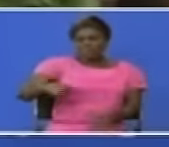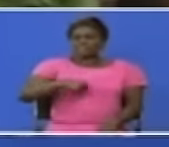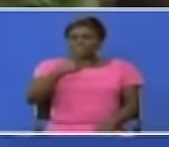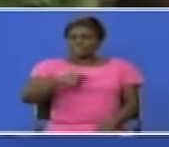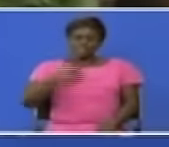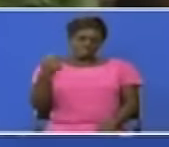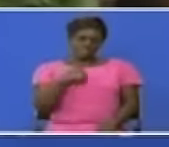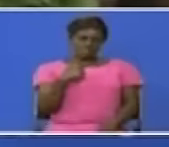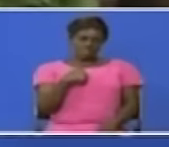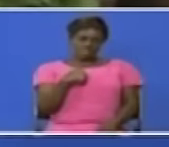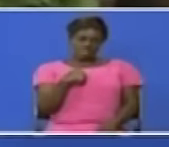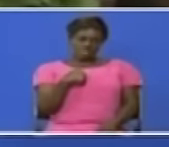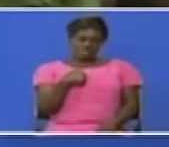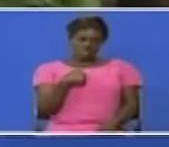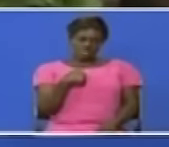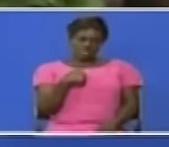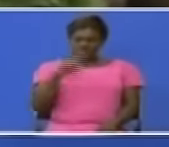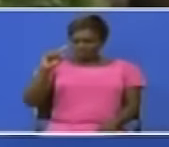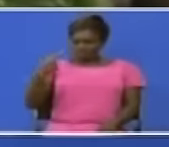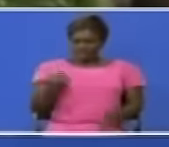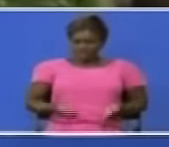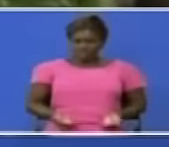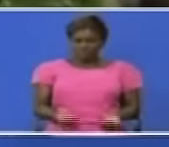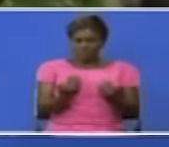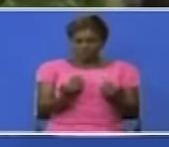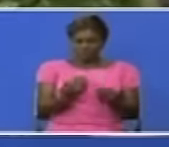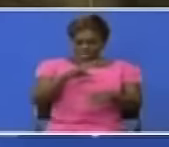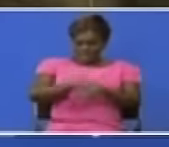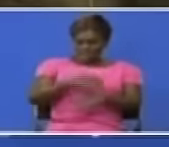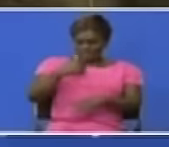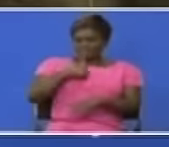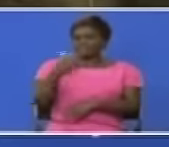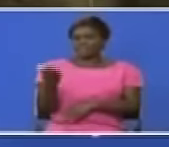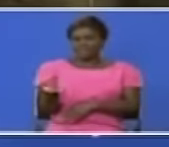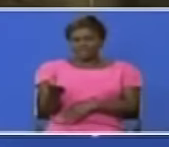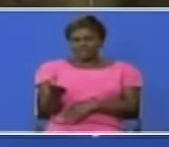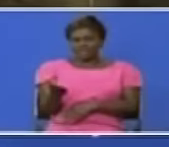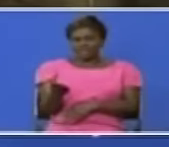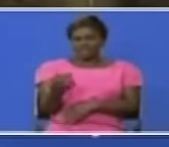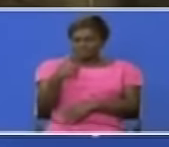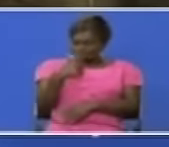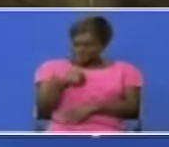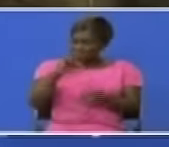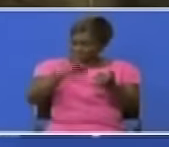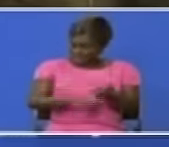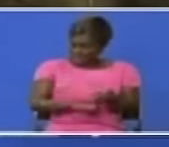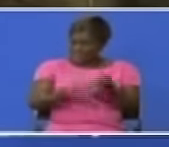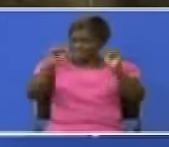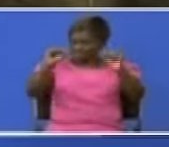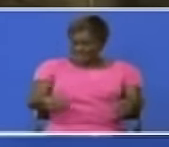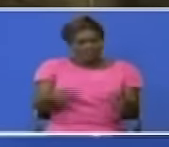huo wote. Hata in fact our first born ndiye alikuja kunichukua mahali pale. Sio kwamba singeolewa, ndio I was